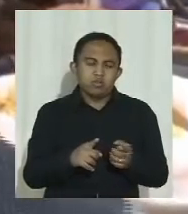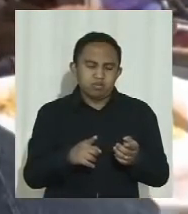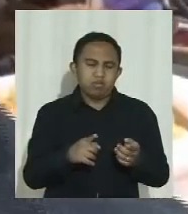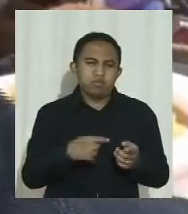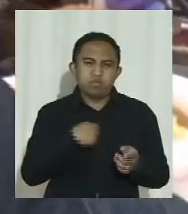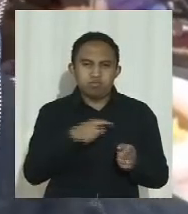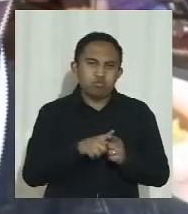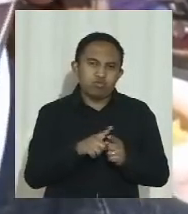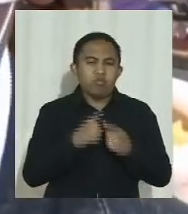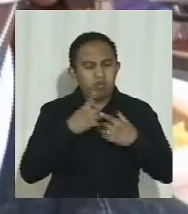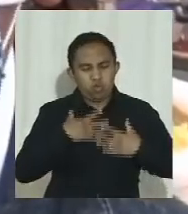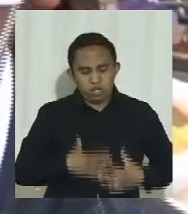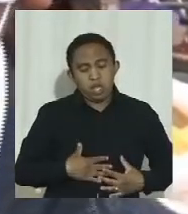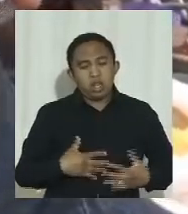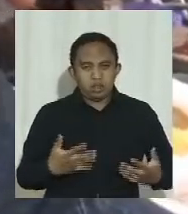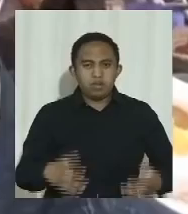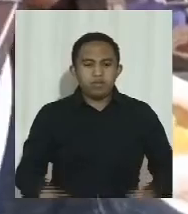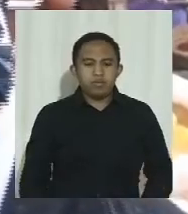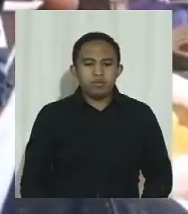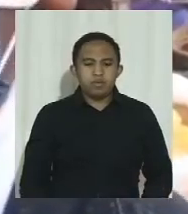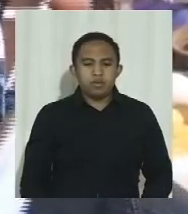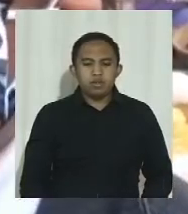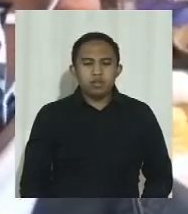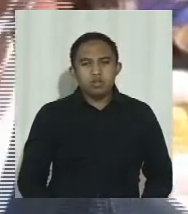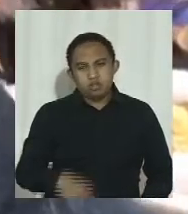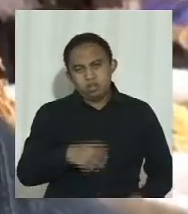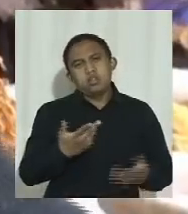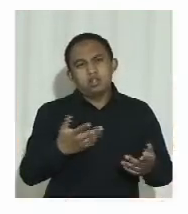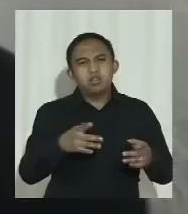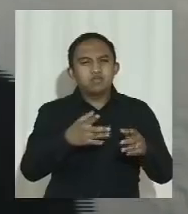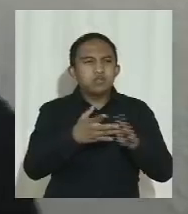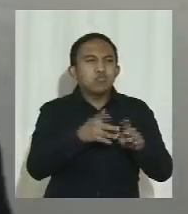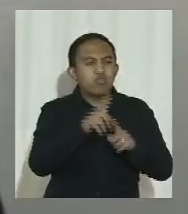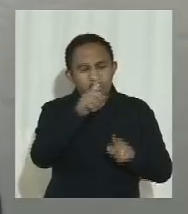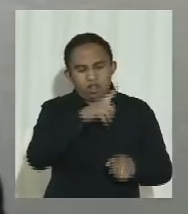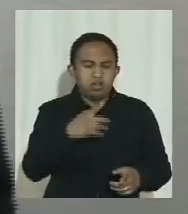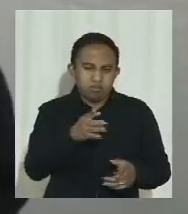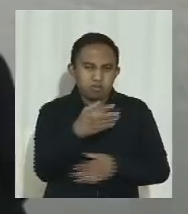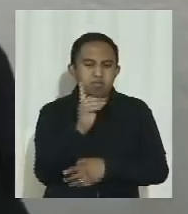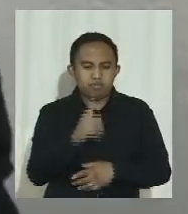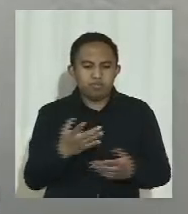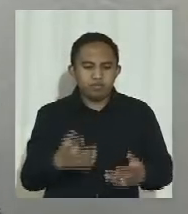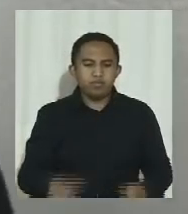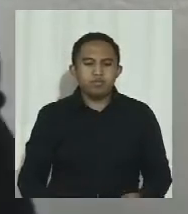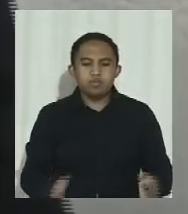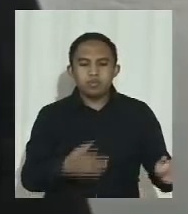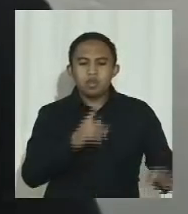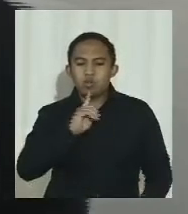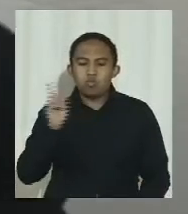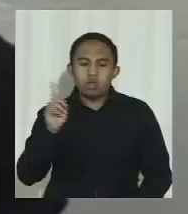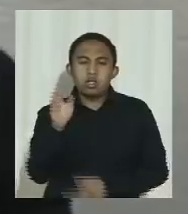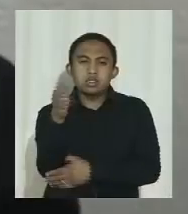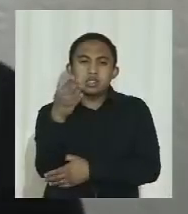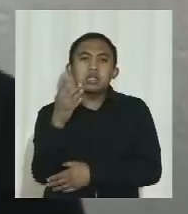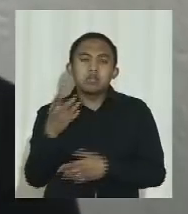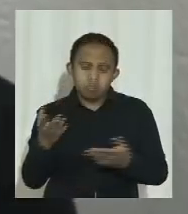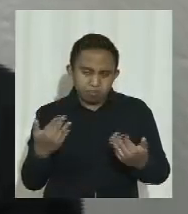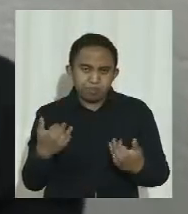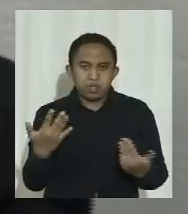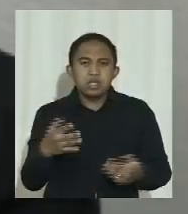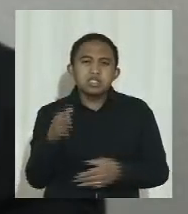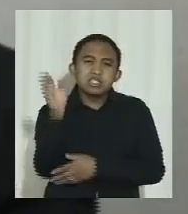ilaina foany sady iny koa mampiavaka atsika zany. Atsangana sainam-pirenena satria ny sainam-pirenena midika